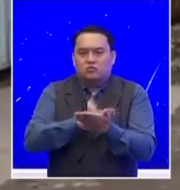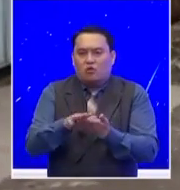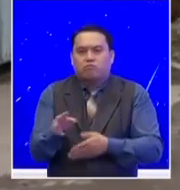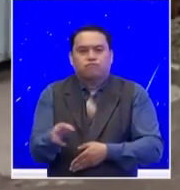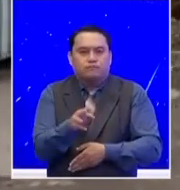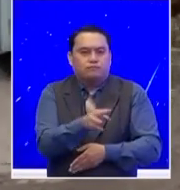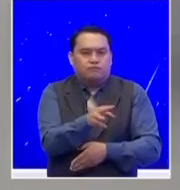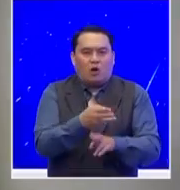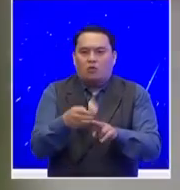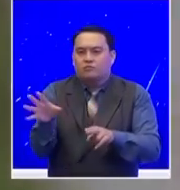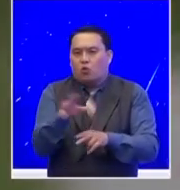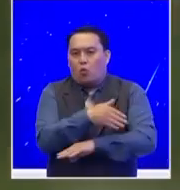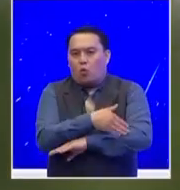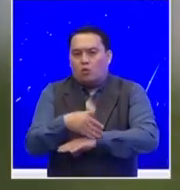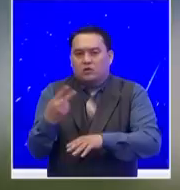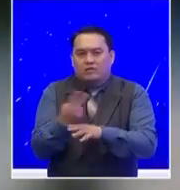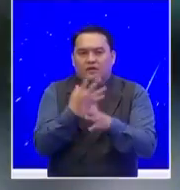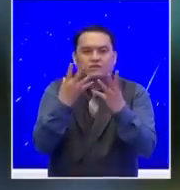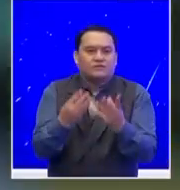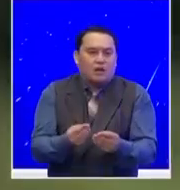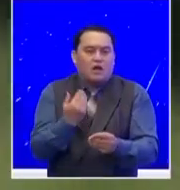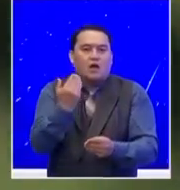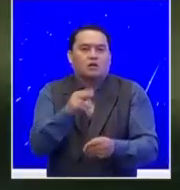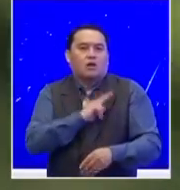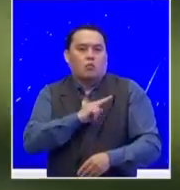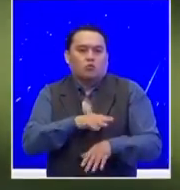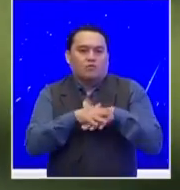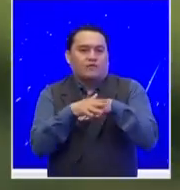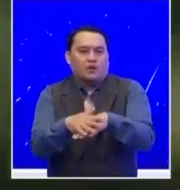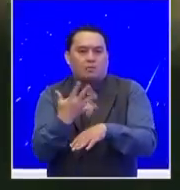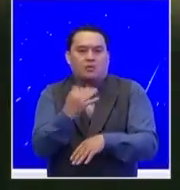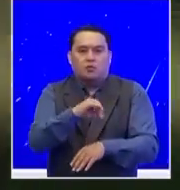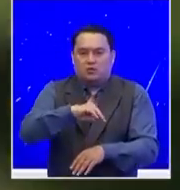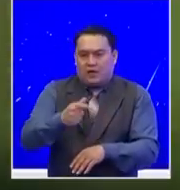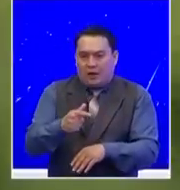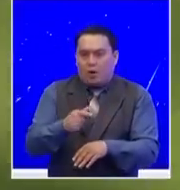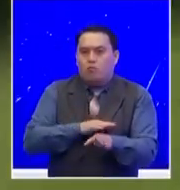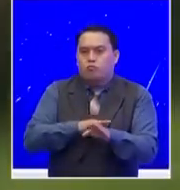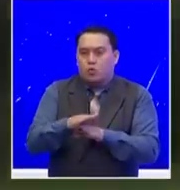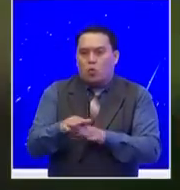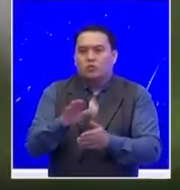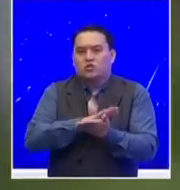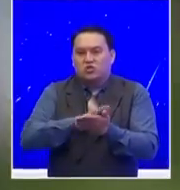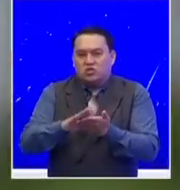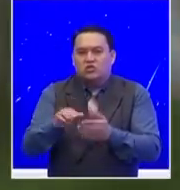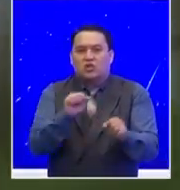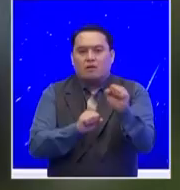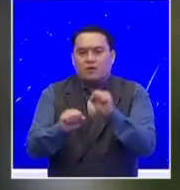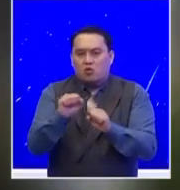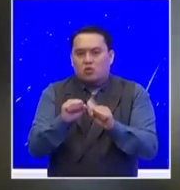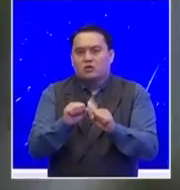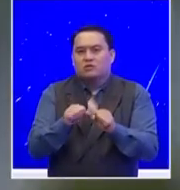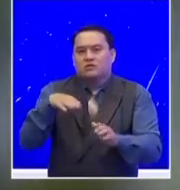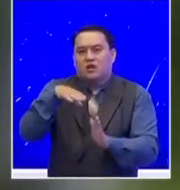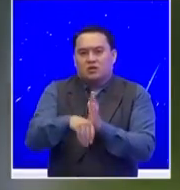дворы, общественные места и улицы два раза в день. На эти работы выделено 5 миллионов тенге. Полным ходом дезинфекция идет и в Илийском